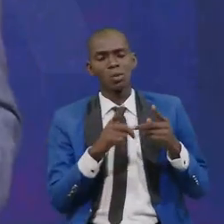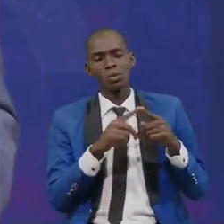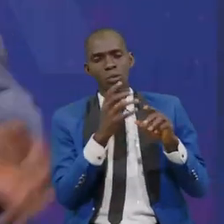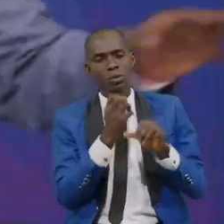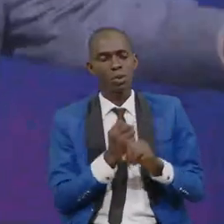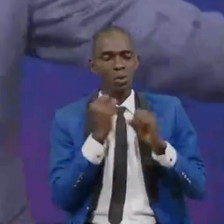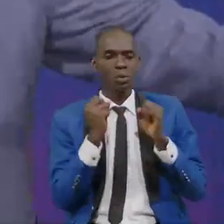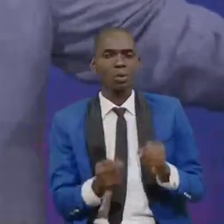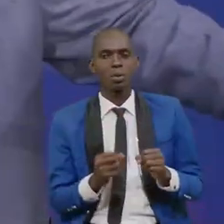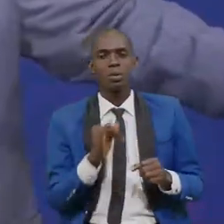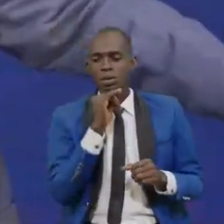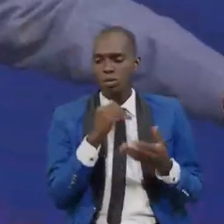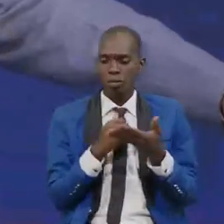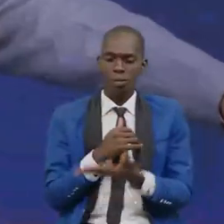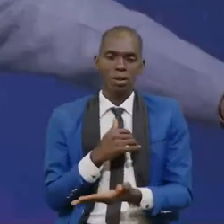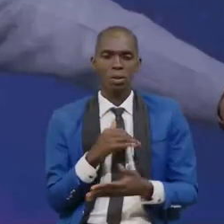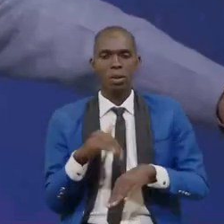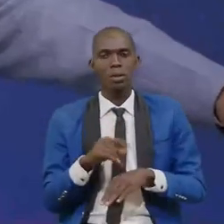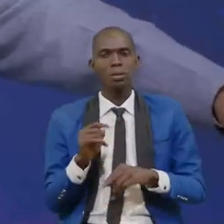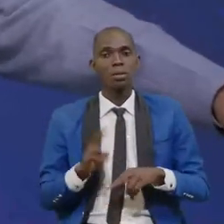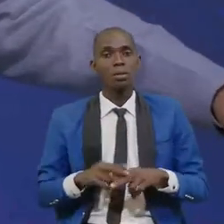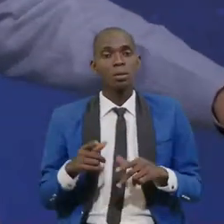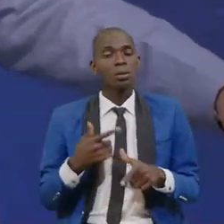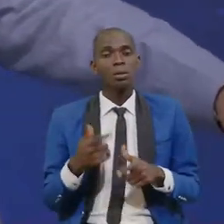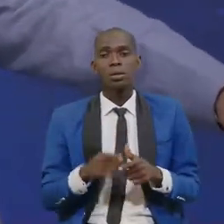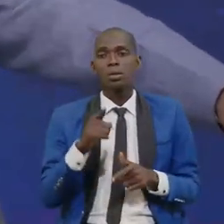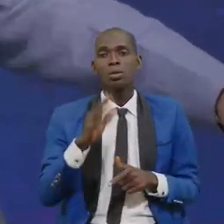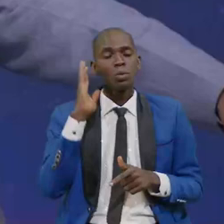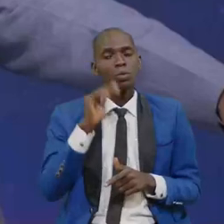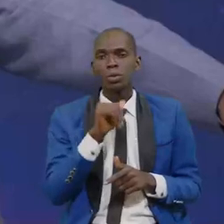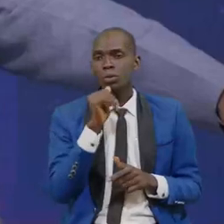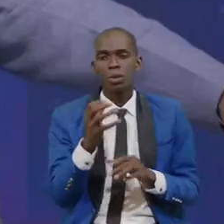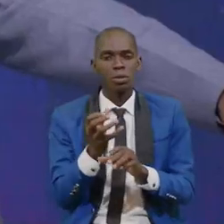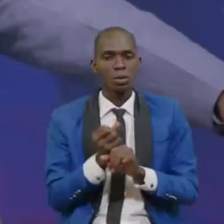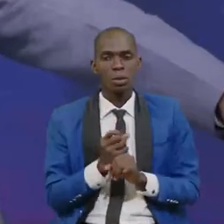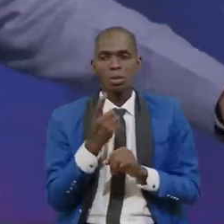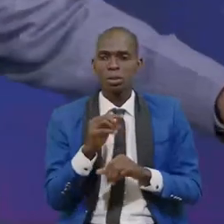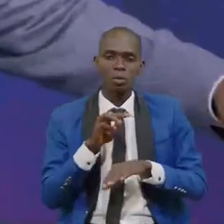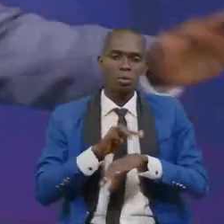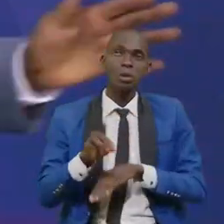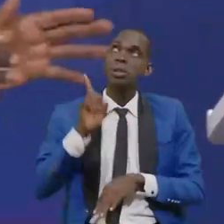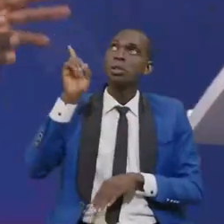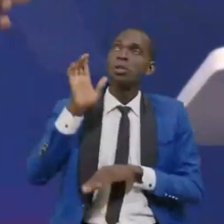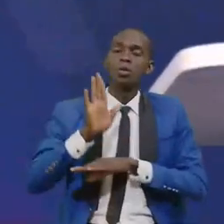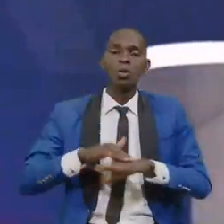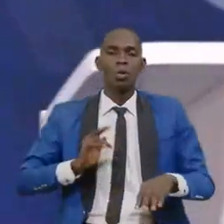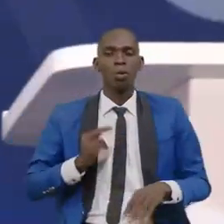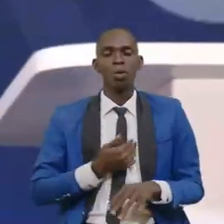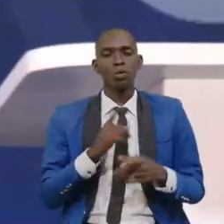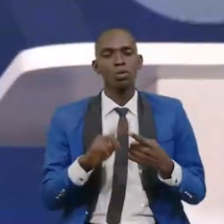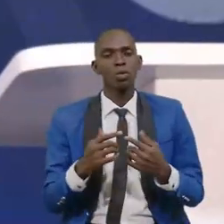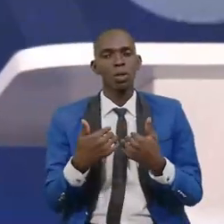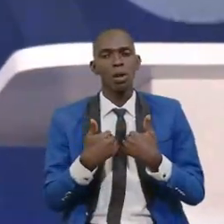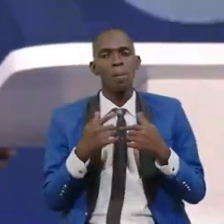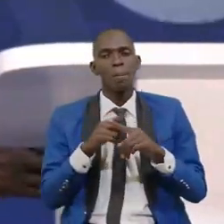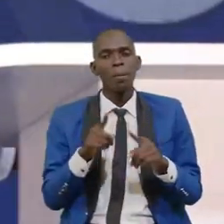de derrière la cour là-bas. Il n'est pas là. Alors tu n'auras pas le ministère auquel il nous appelle. Mais